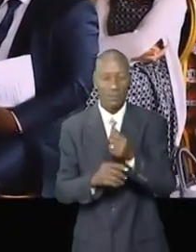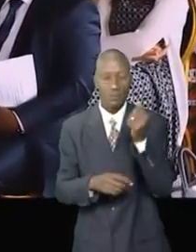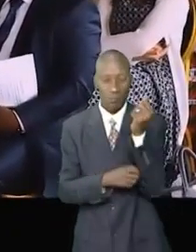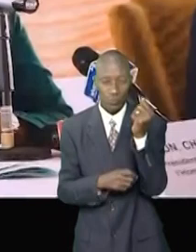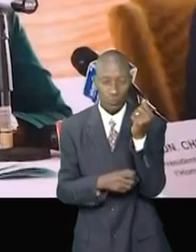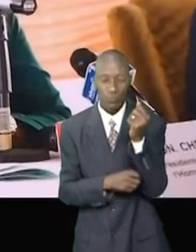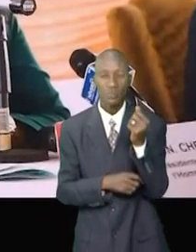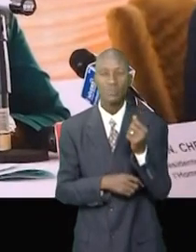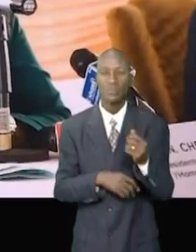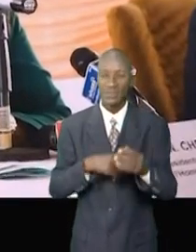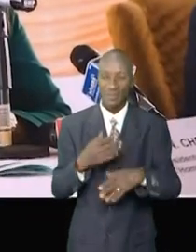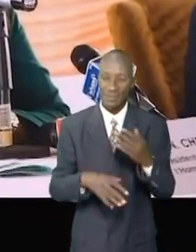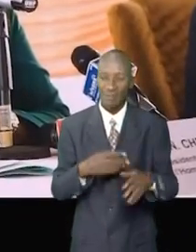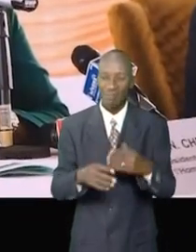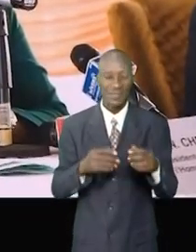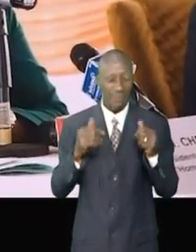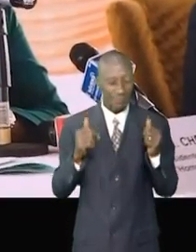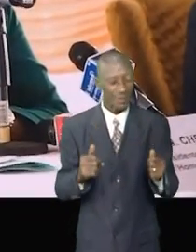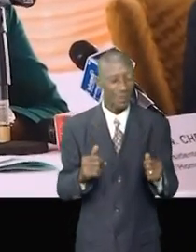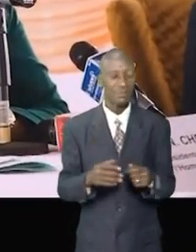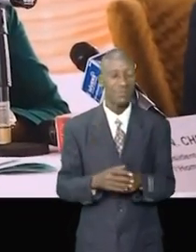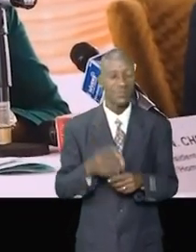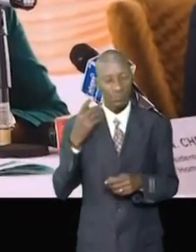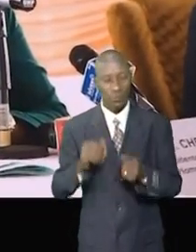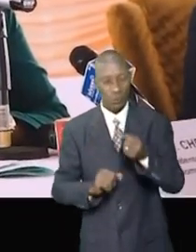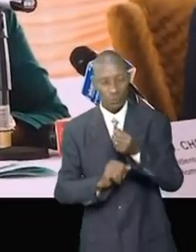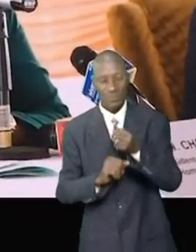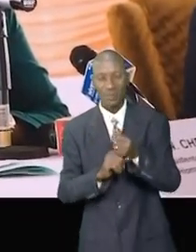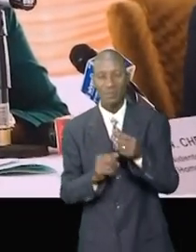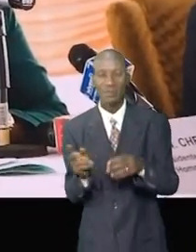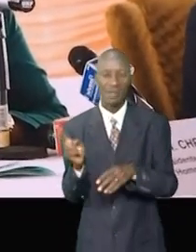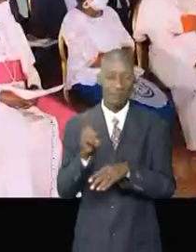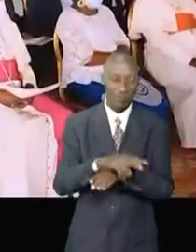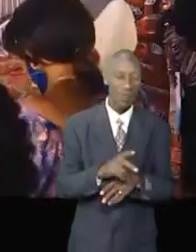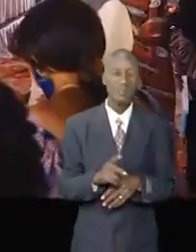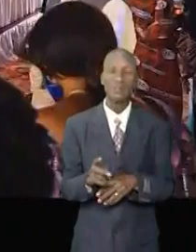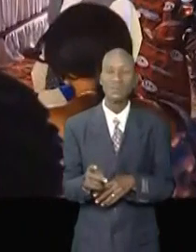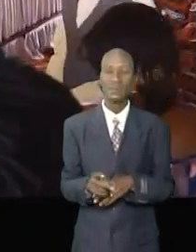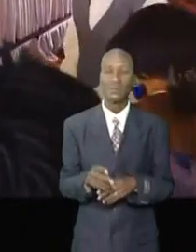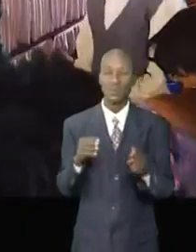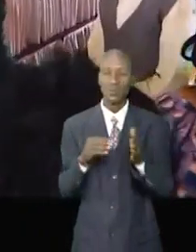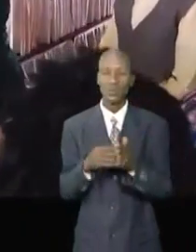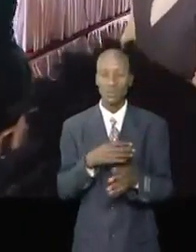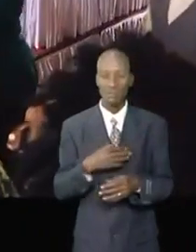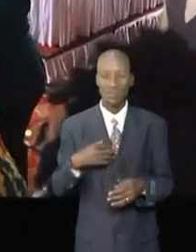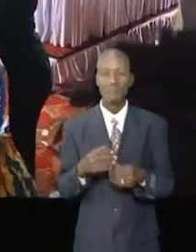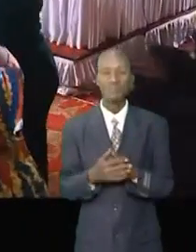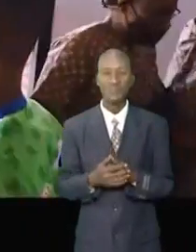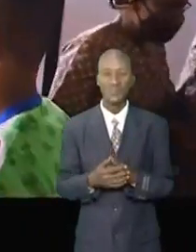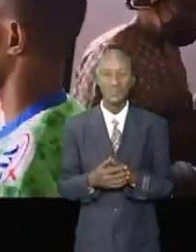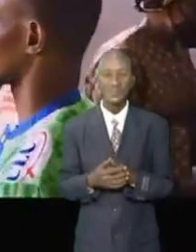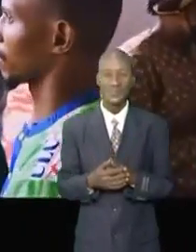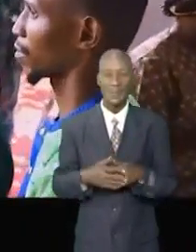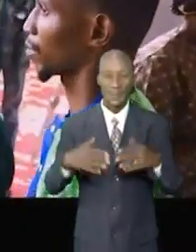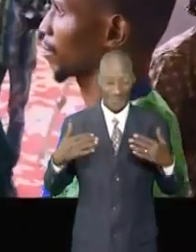par rapport à votre aura, vos dons n'appartiennent pas qu'aux Congolais. La cérémonie qui a eu lieu à